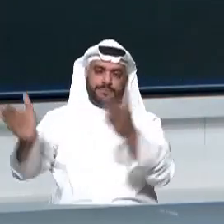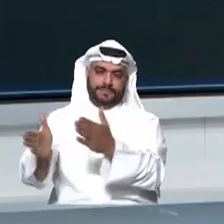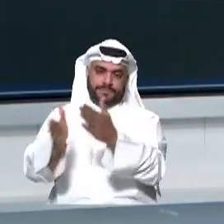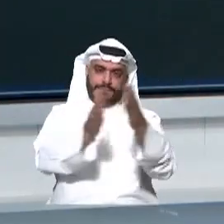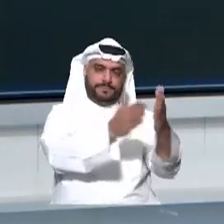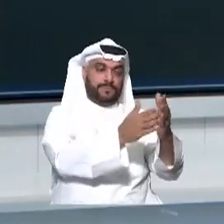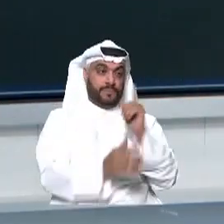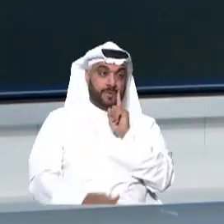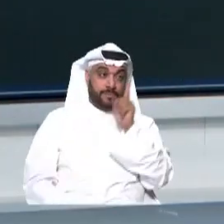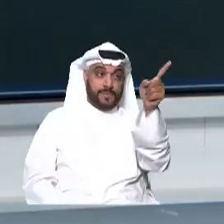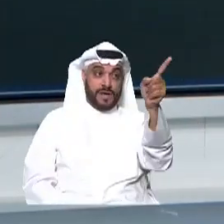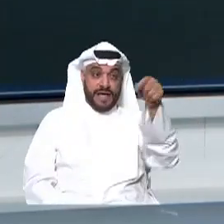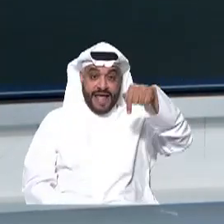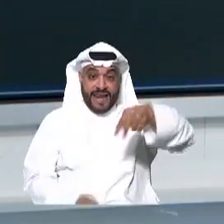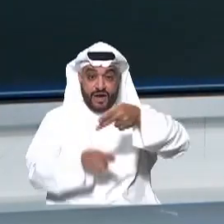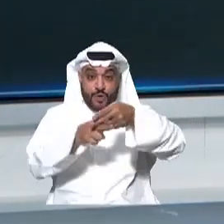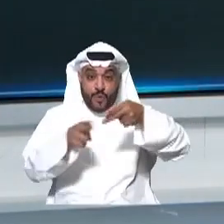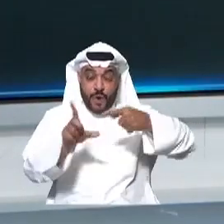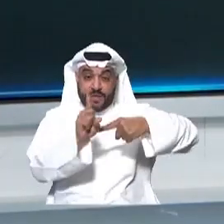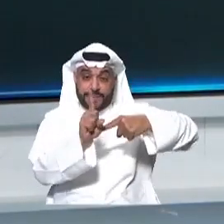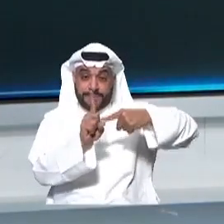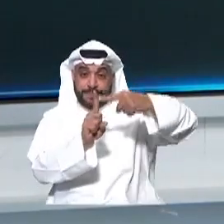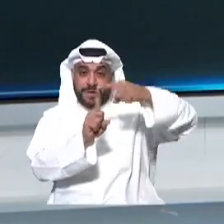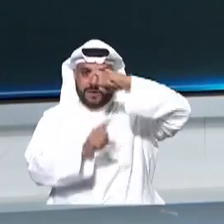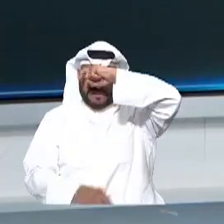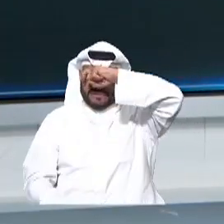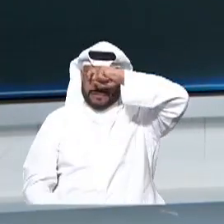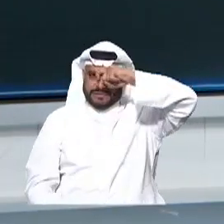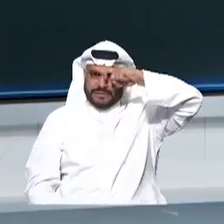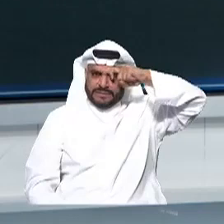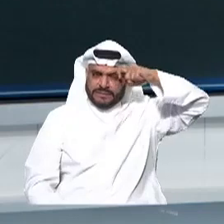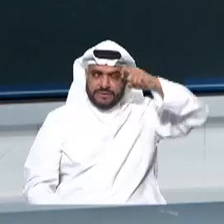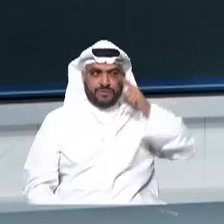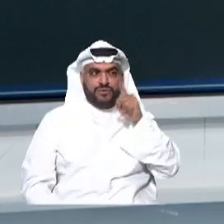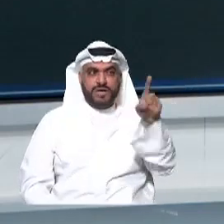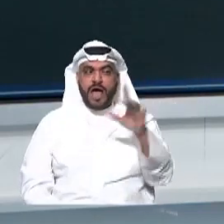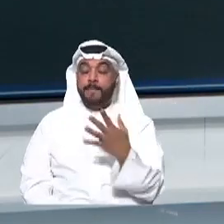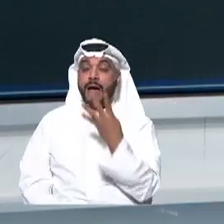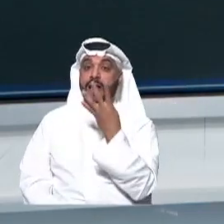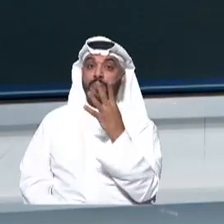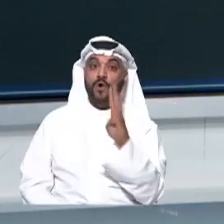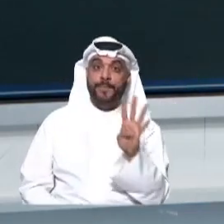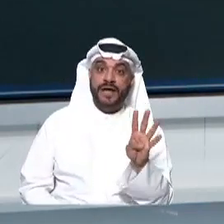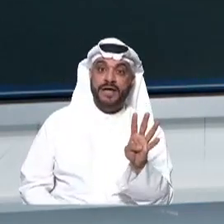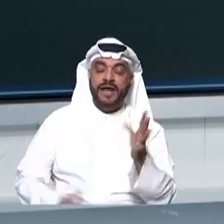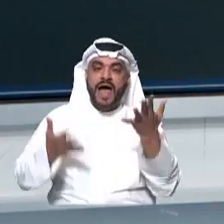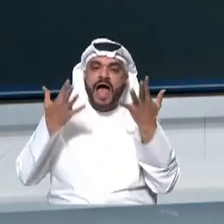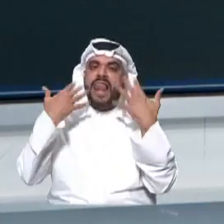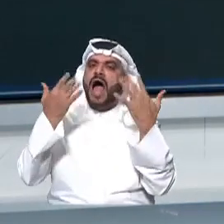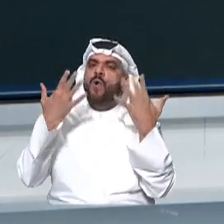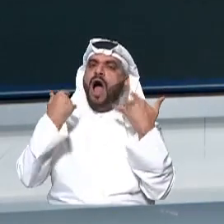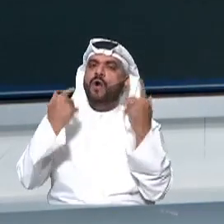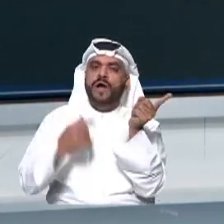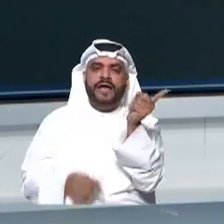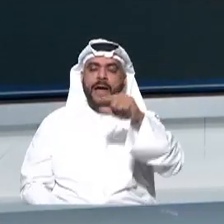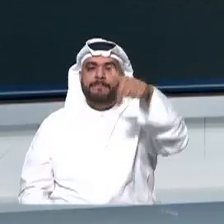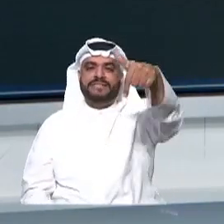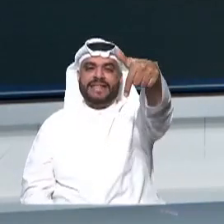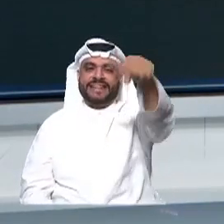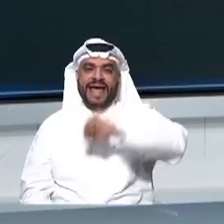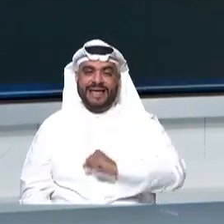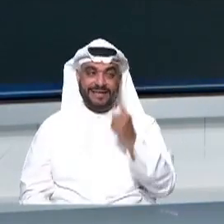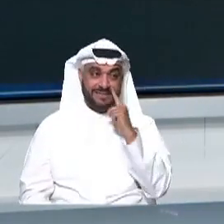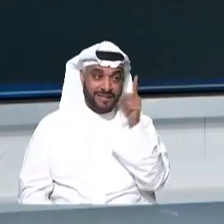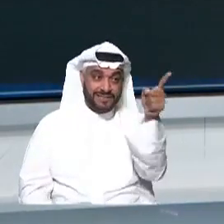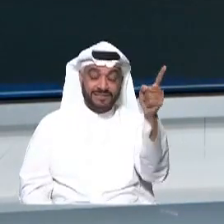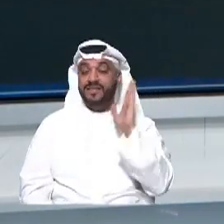تفاصيل أكثر الطقس الحالي في مدينة الكويت. أجوانا حارة ورياح شرقية سرعتها 6 كيلومتر في الساعة، درجة الحرارة الحالية 44 درجة